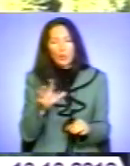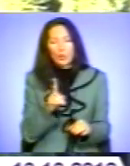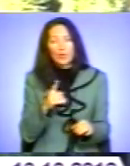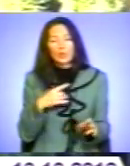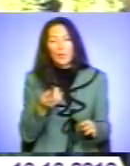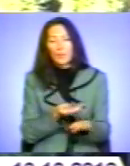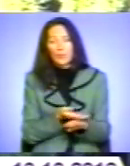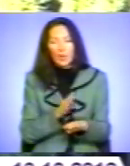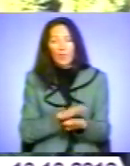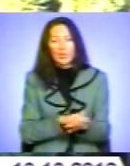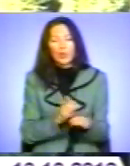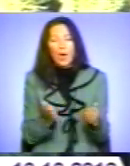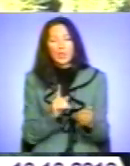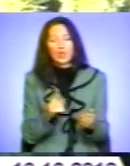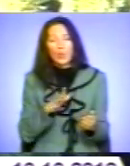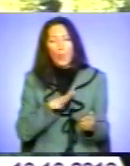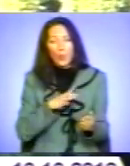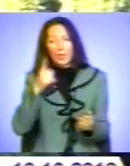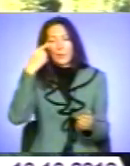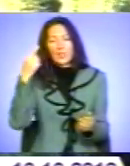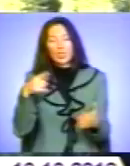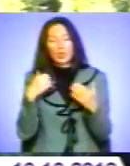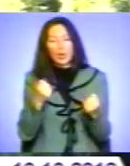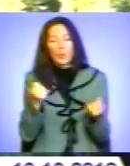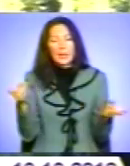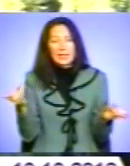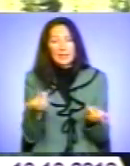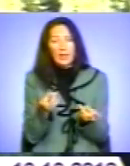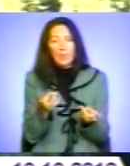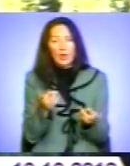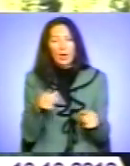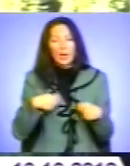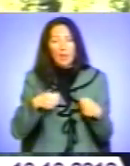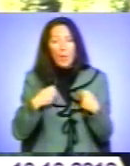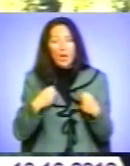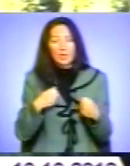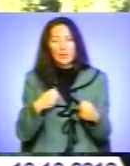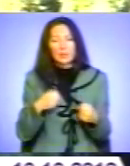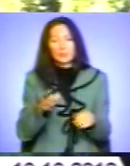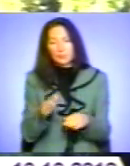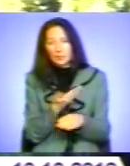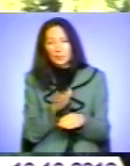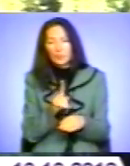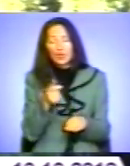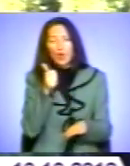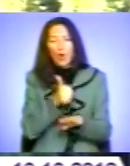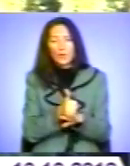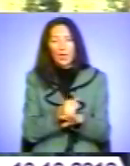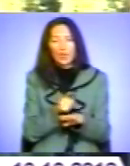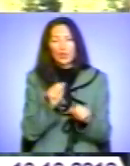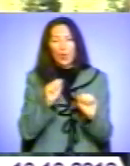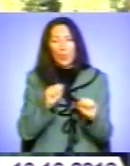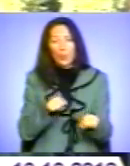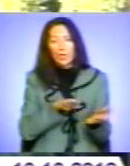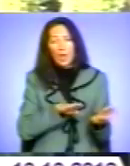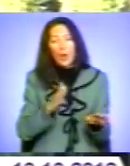напрягає. Але щоб бути психічно здоровими, мабуть, треба все-таки намагатися відсортовувати, що найголовніше, що може